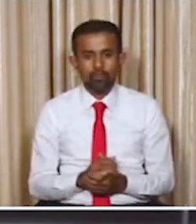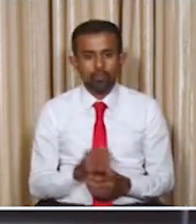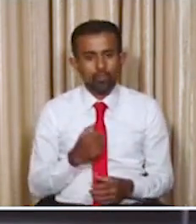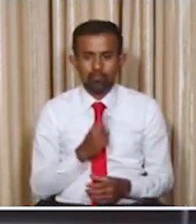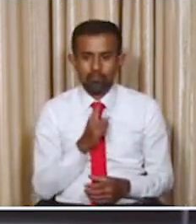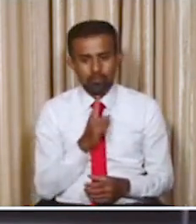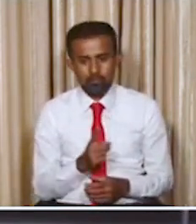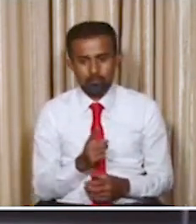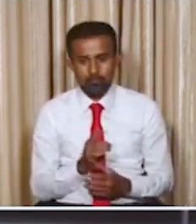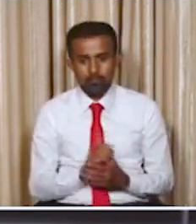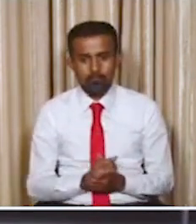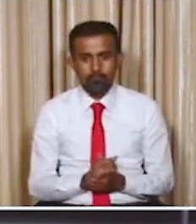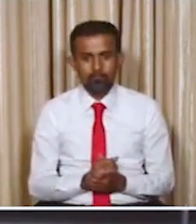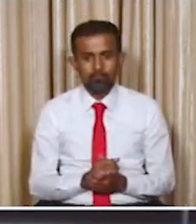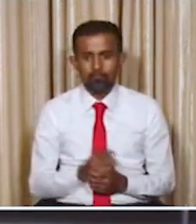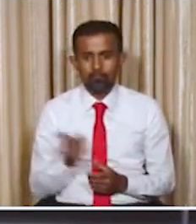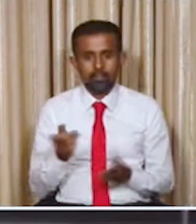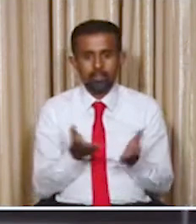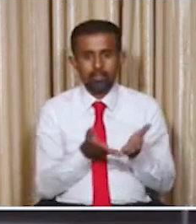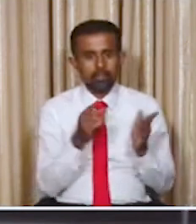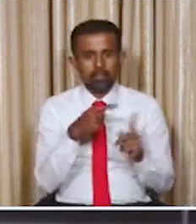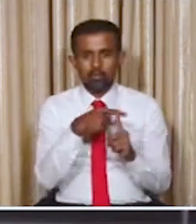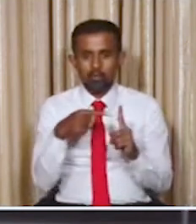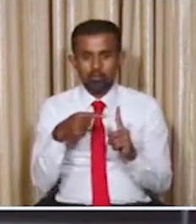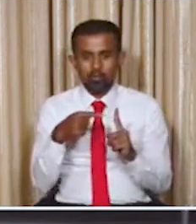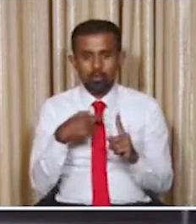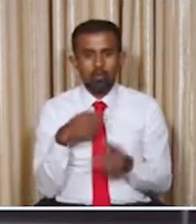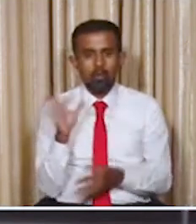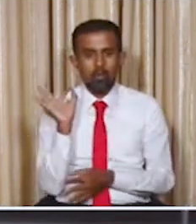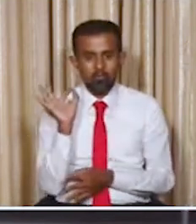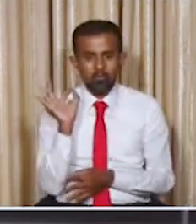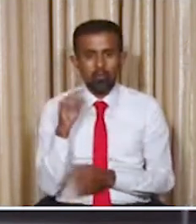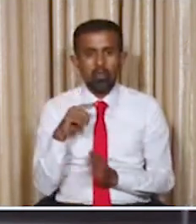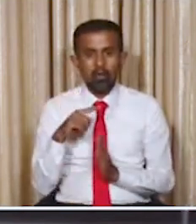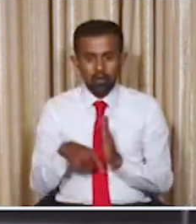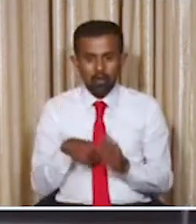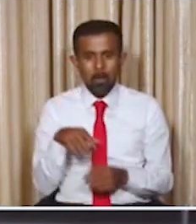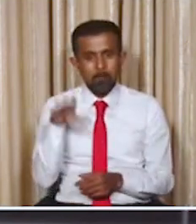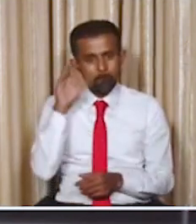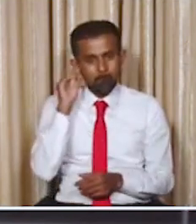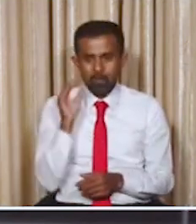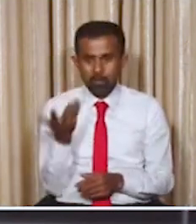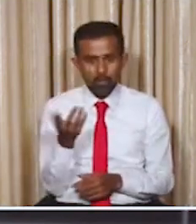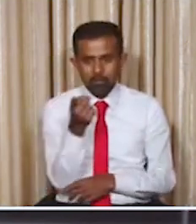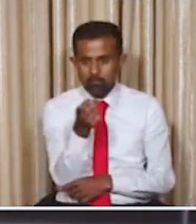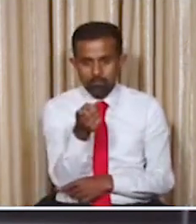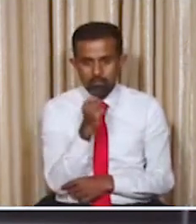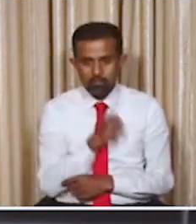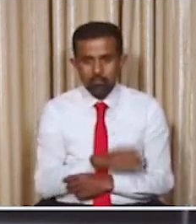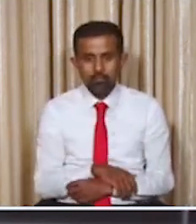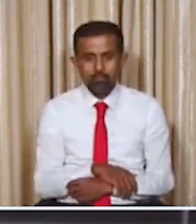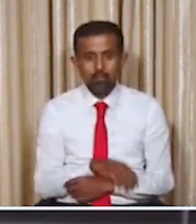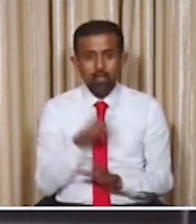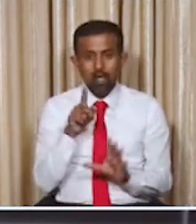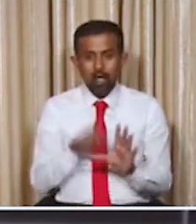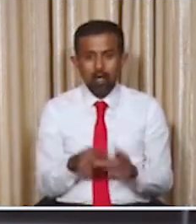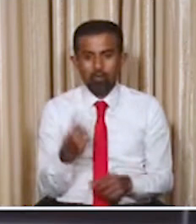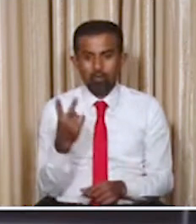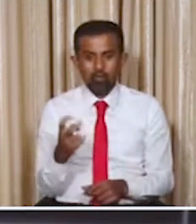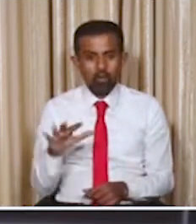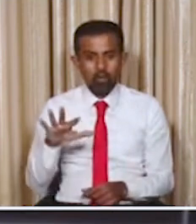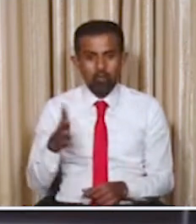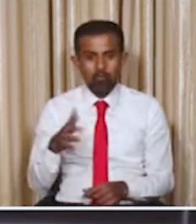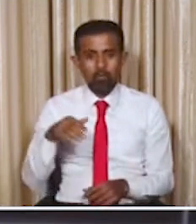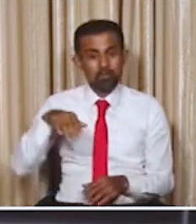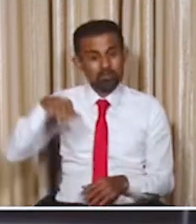kiyanna one meke indiyave kotasak bawa api bauddha ratak hatiyetama pidi arang iwara nadda avurudu 2500